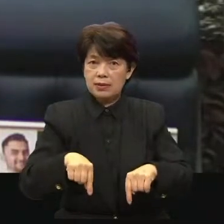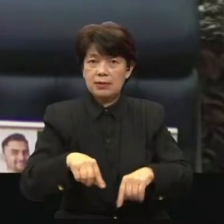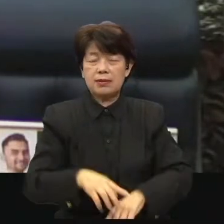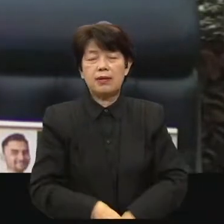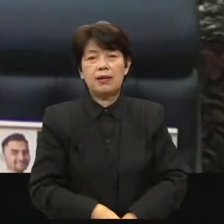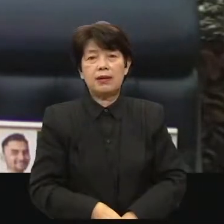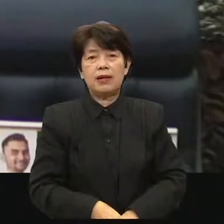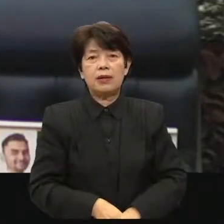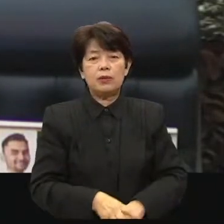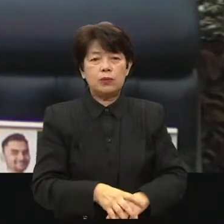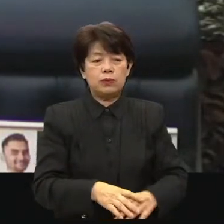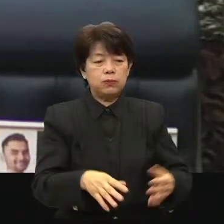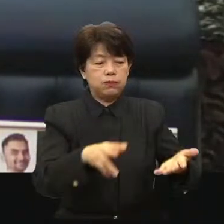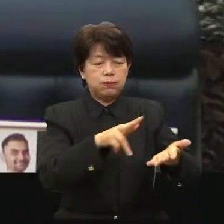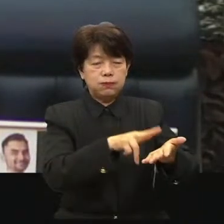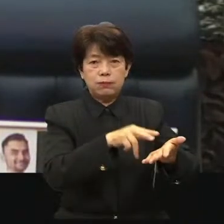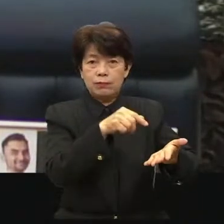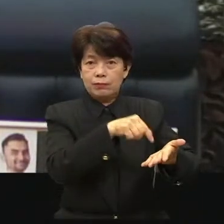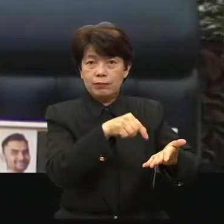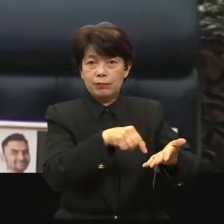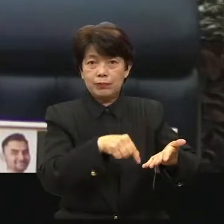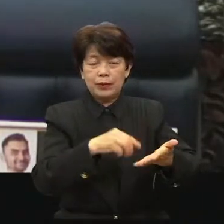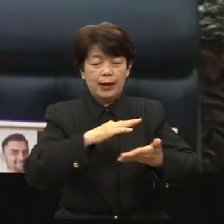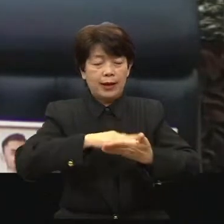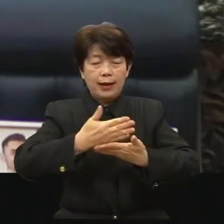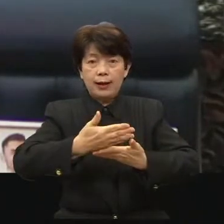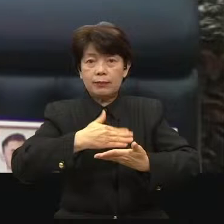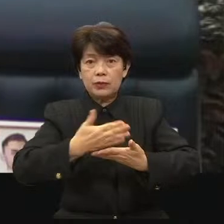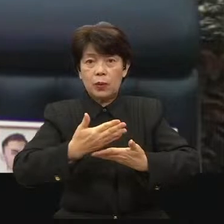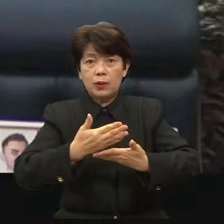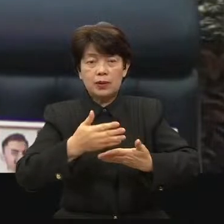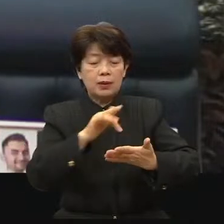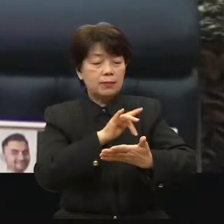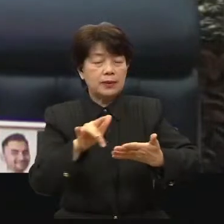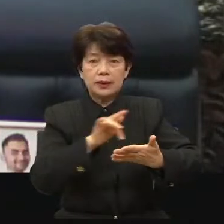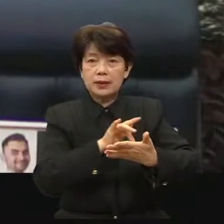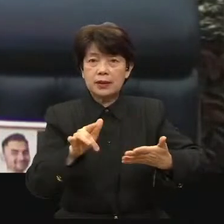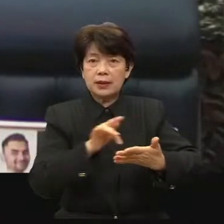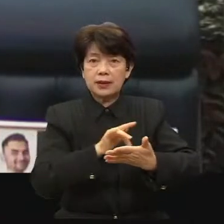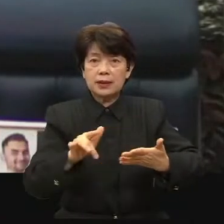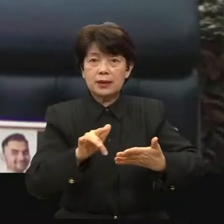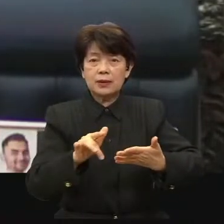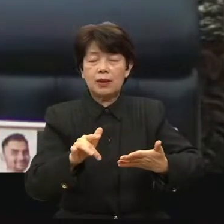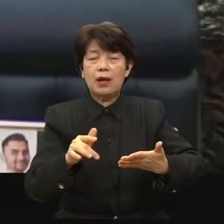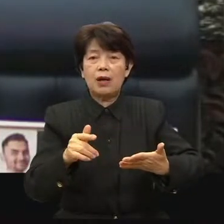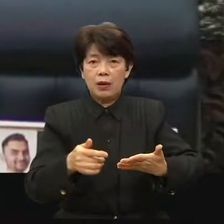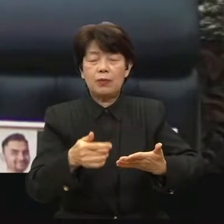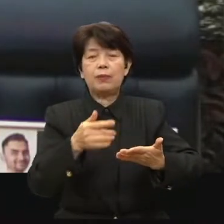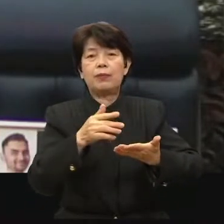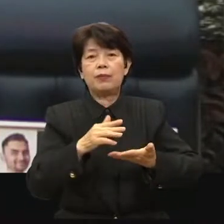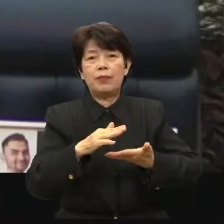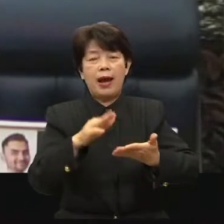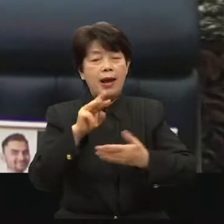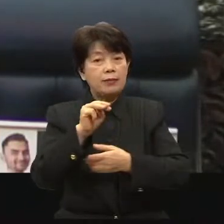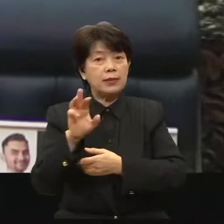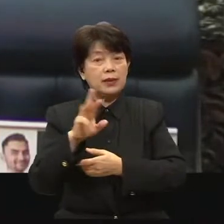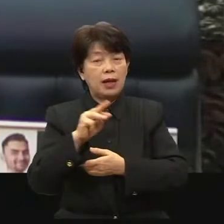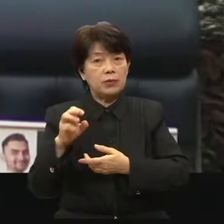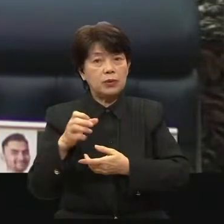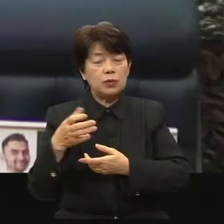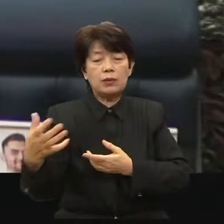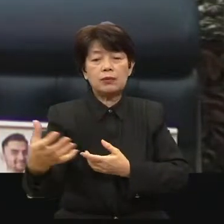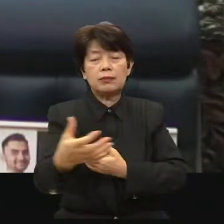220 tablet, laptop dan juga handphone, telefon telahlah diambil untuklah oleh pihak MCMC